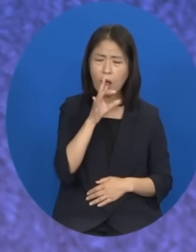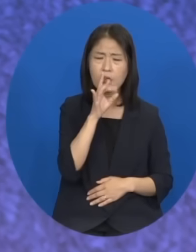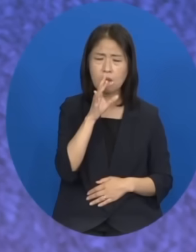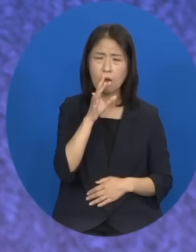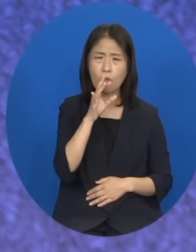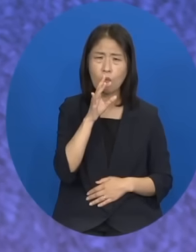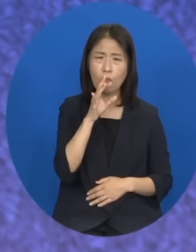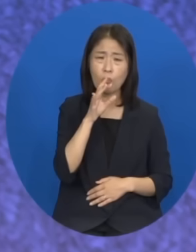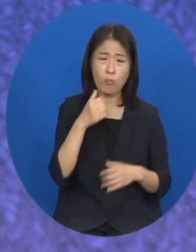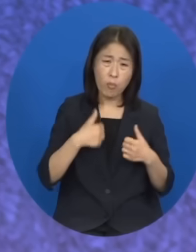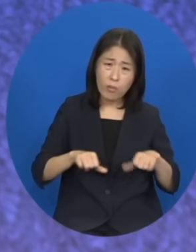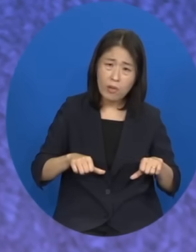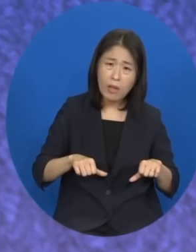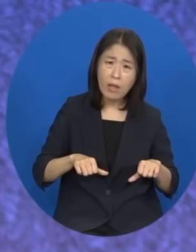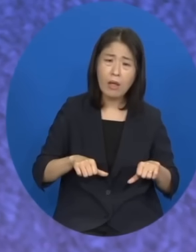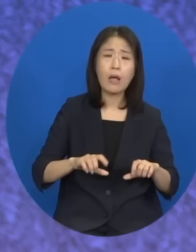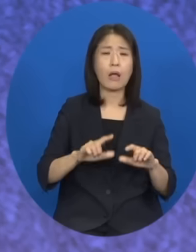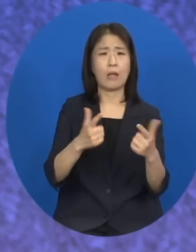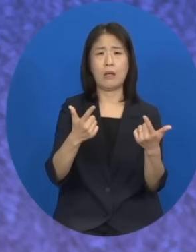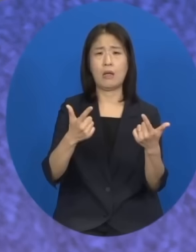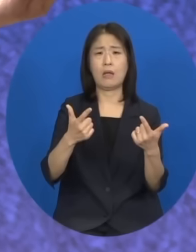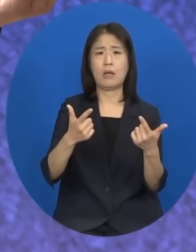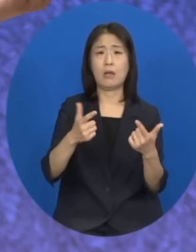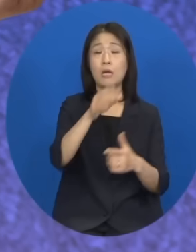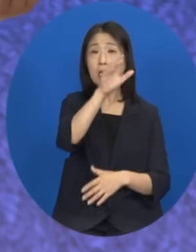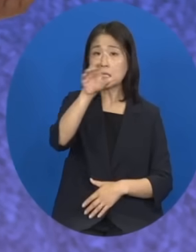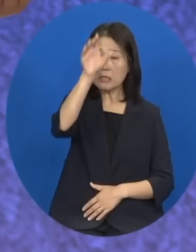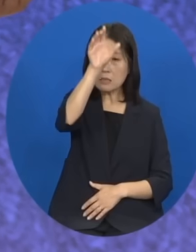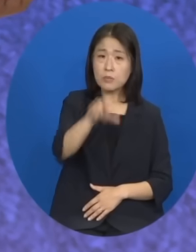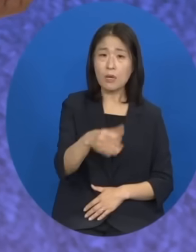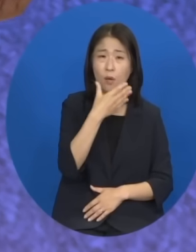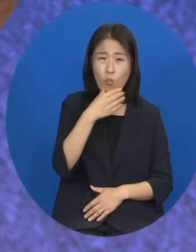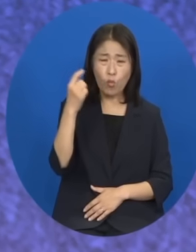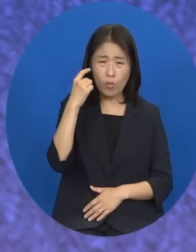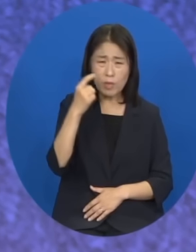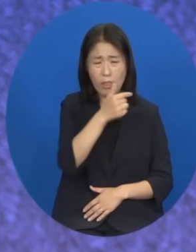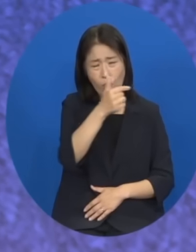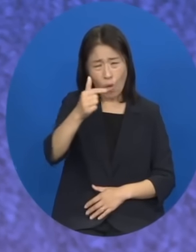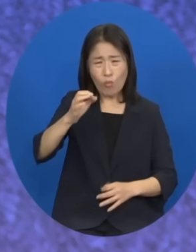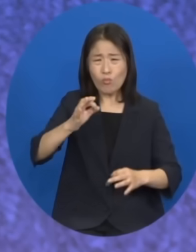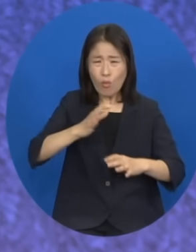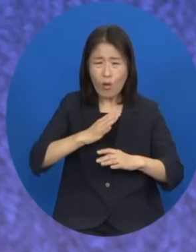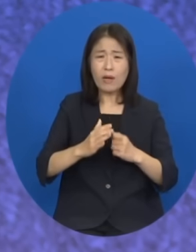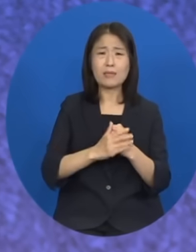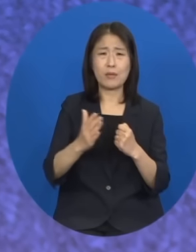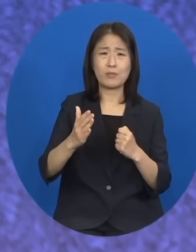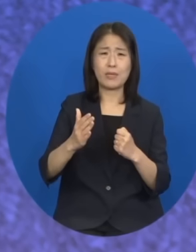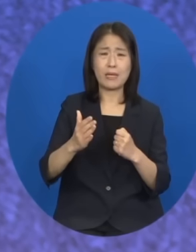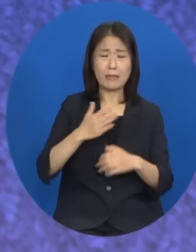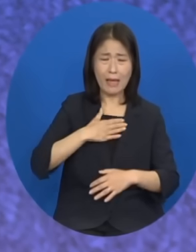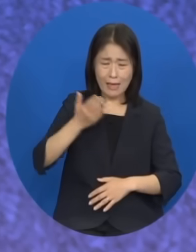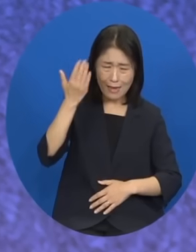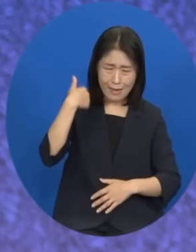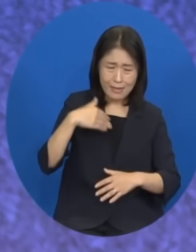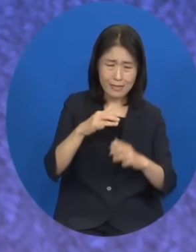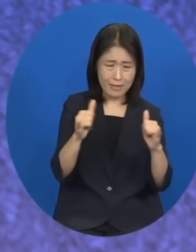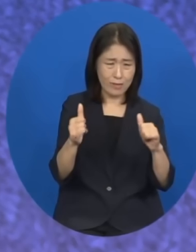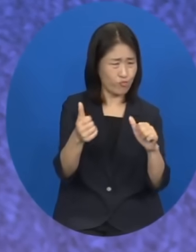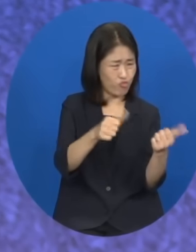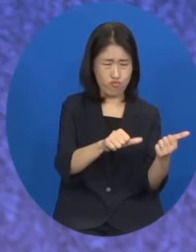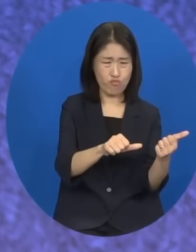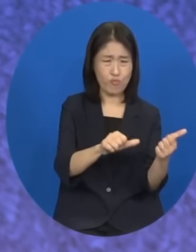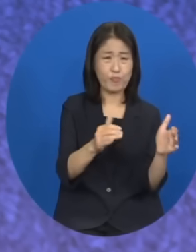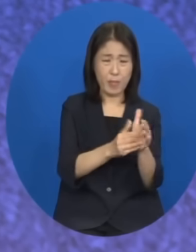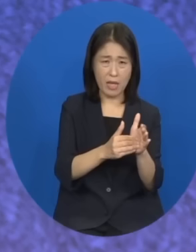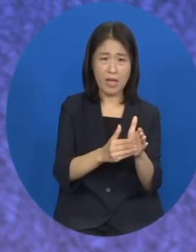않다는 거예요. 십자가 복음이 너무 놀라워서 그 옛사람은 이미 죽었고